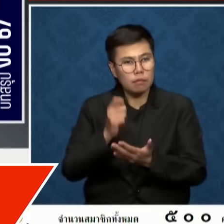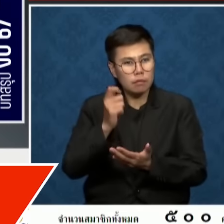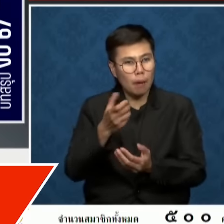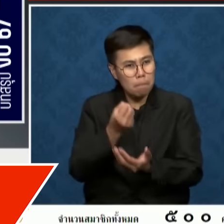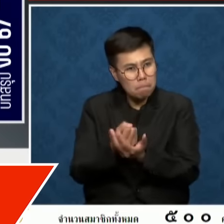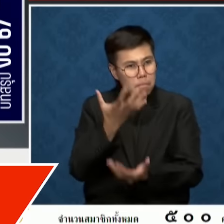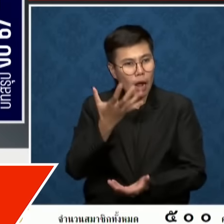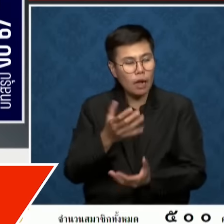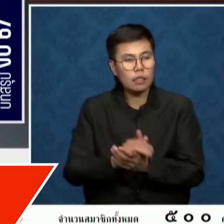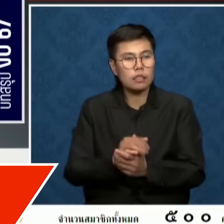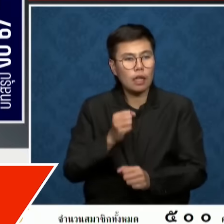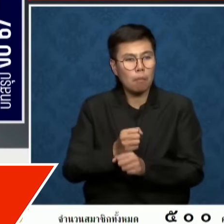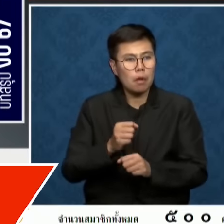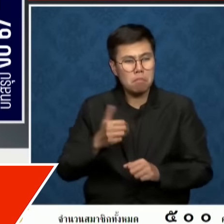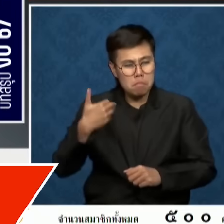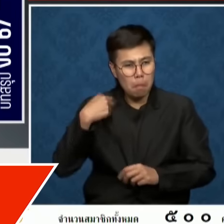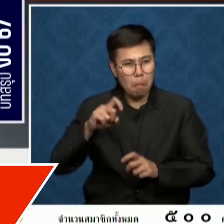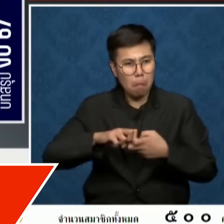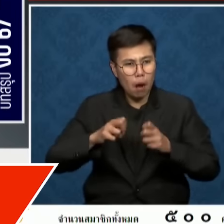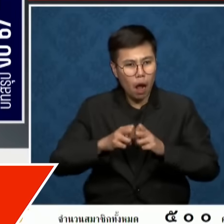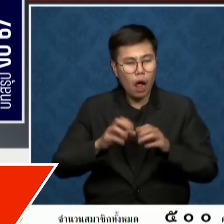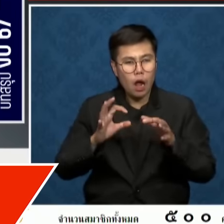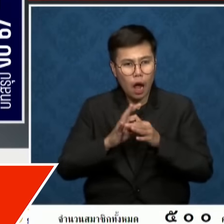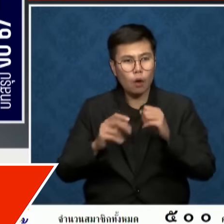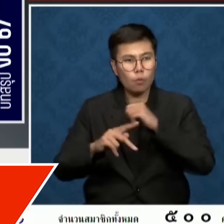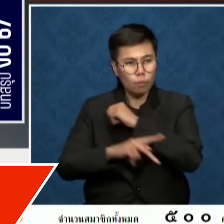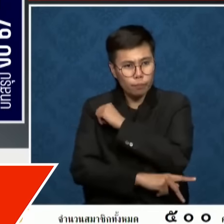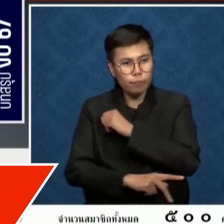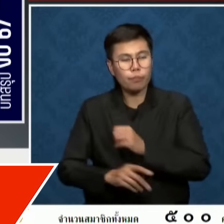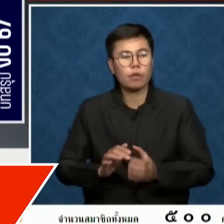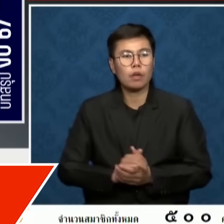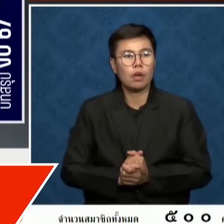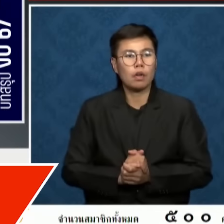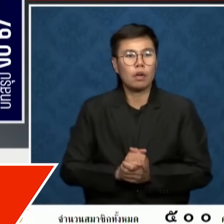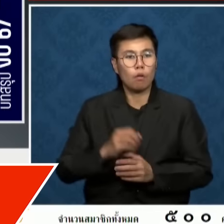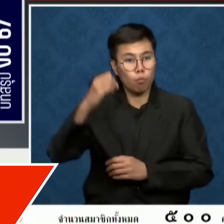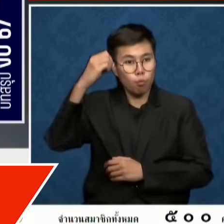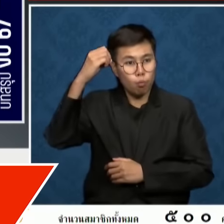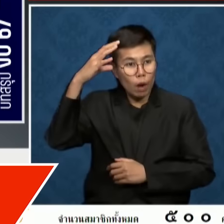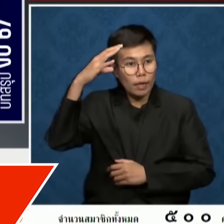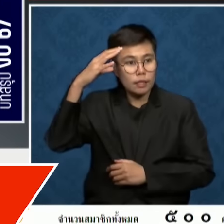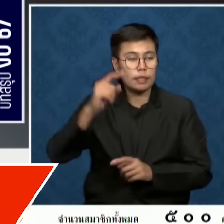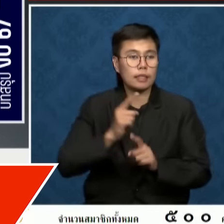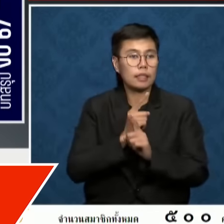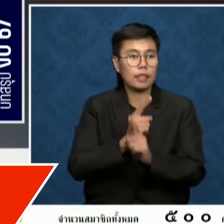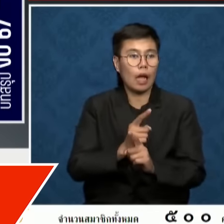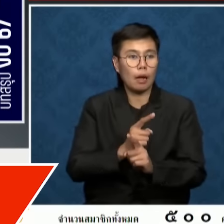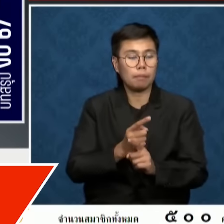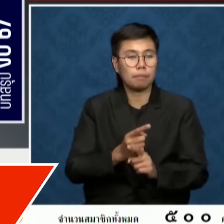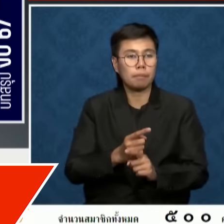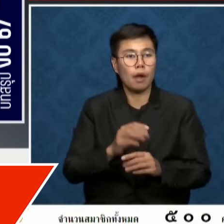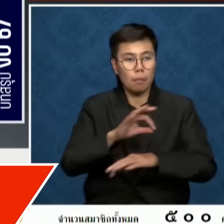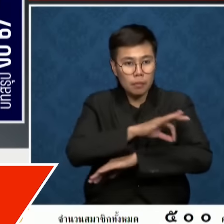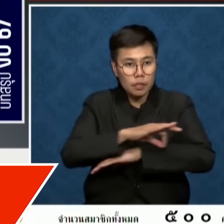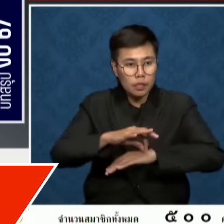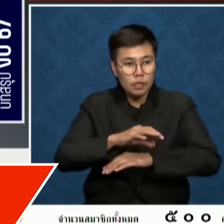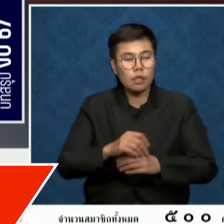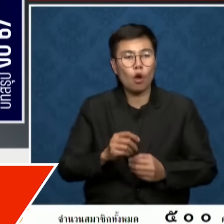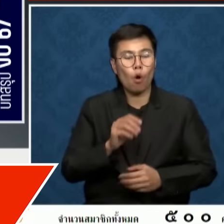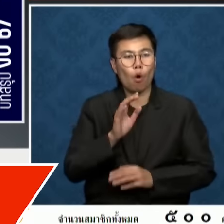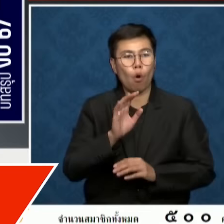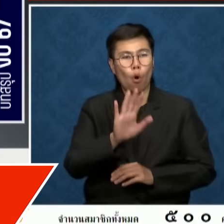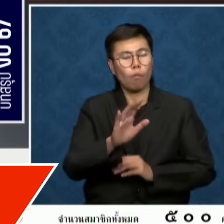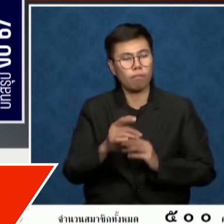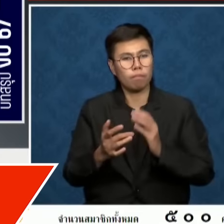และเสียงให้เกิดการทุดจริแบบนี้ค่ะแทนประทานค้ามไฟตามบญชีนวตกรรม อาจจะคุมค่า กวาคม